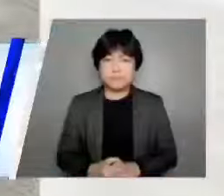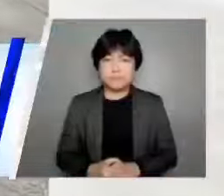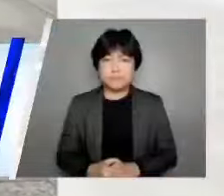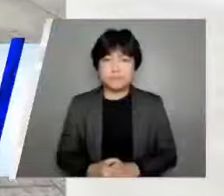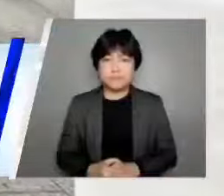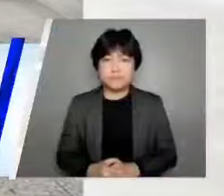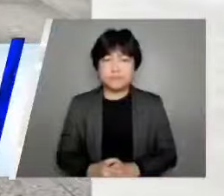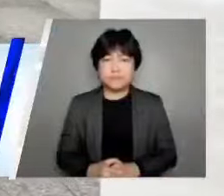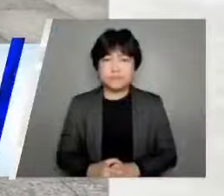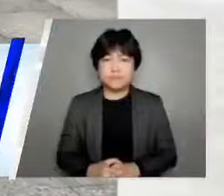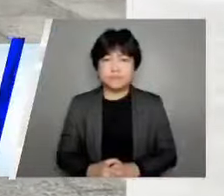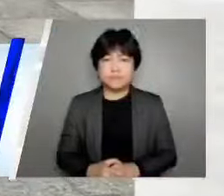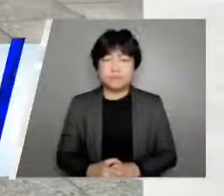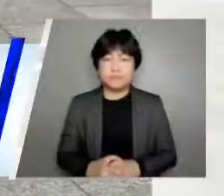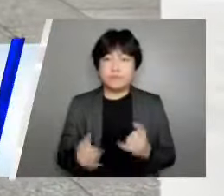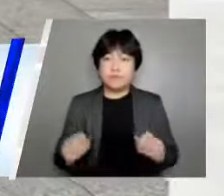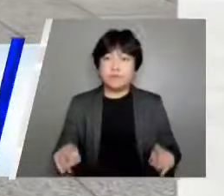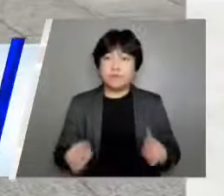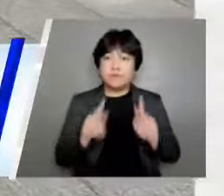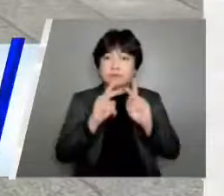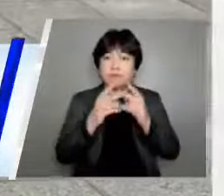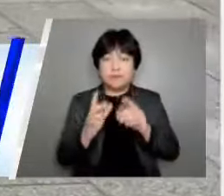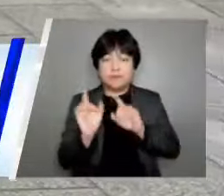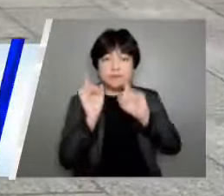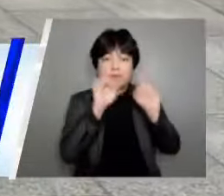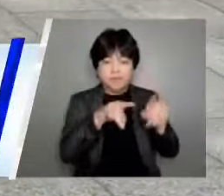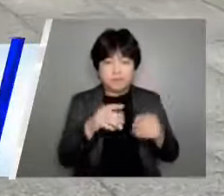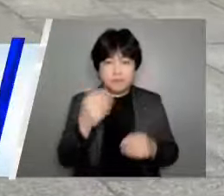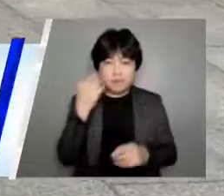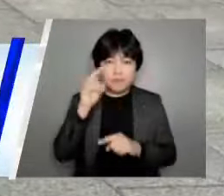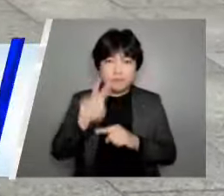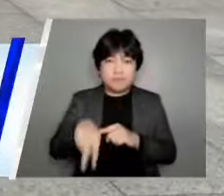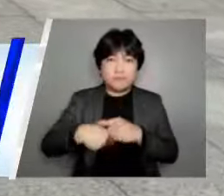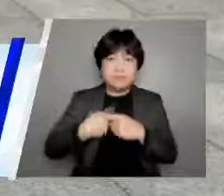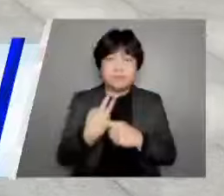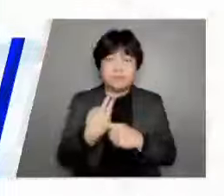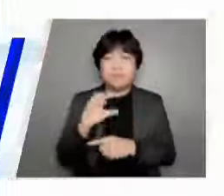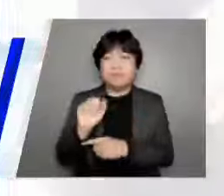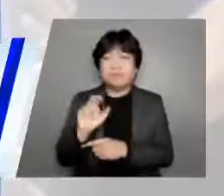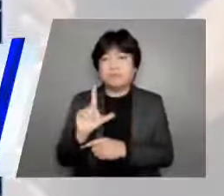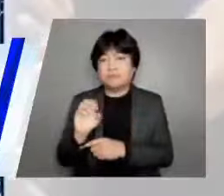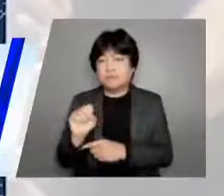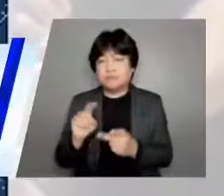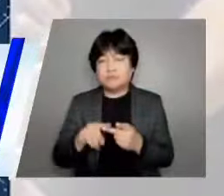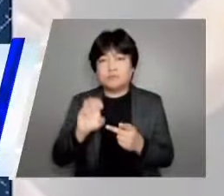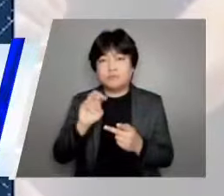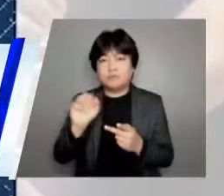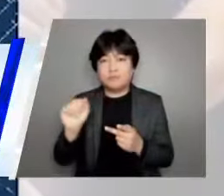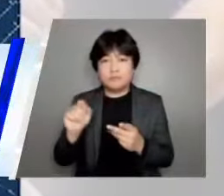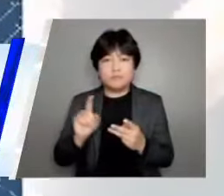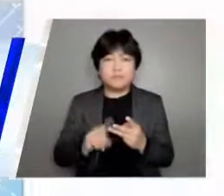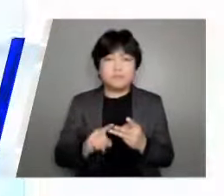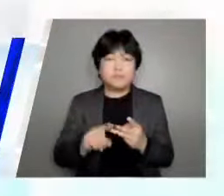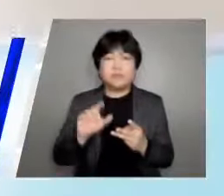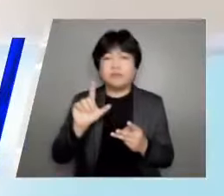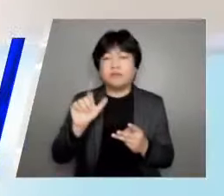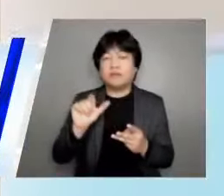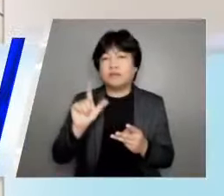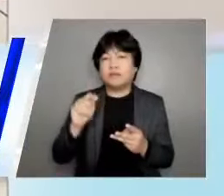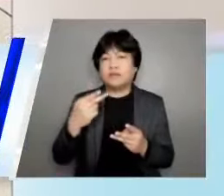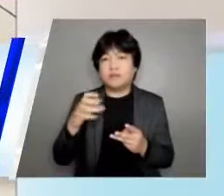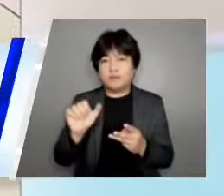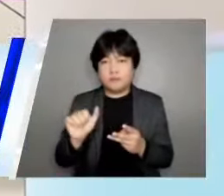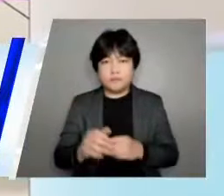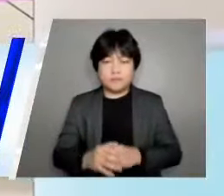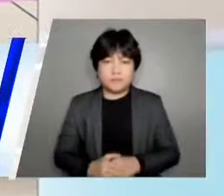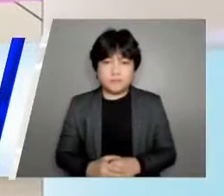Nasa Paris na rin ang ating gymnasts na sina Carlos Yulo, Emma Malabuyo at Alea Pinegan. Gayun din